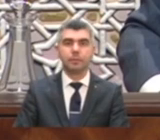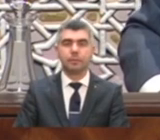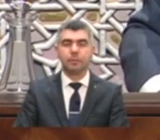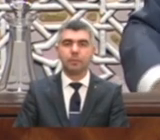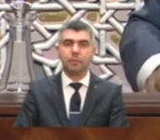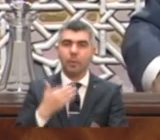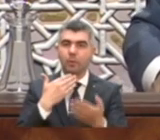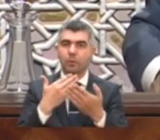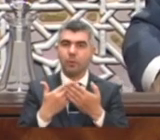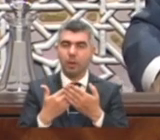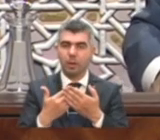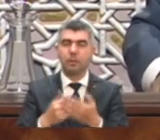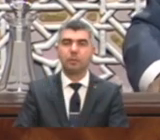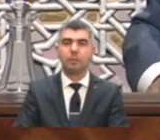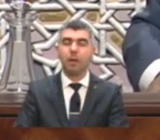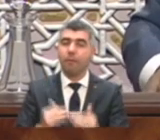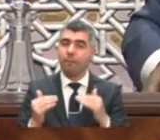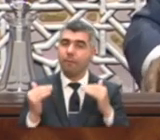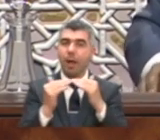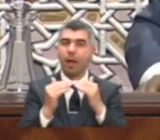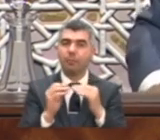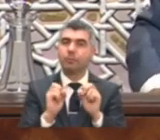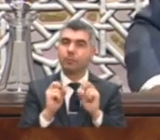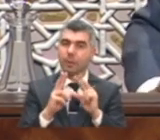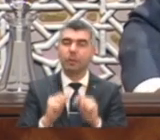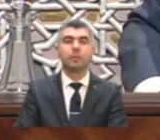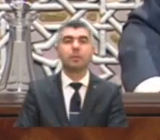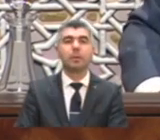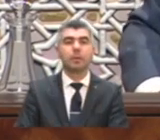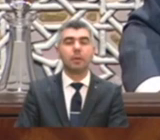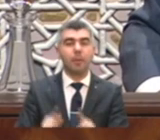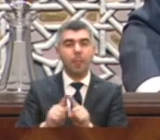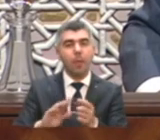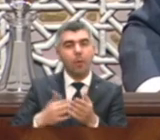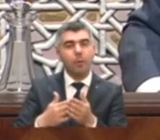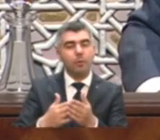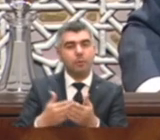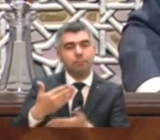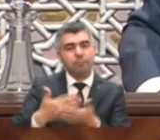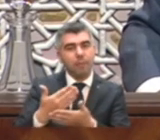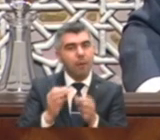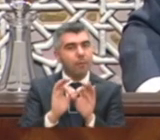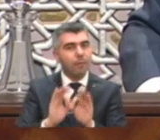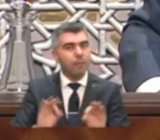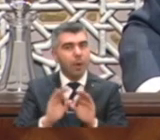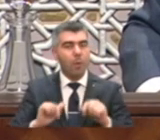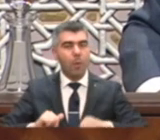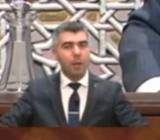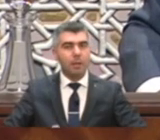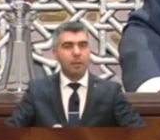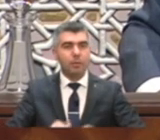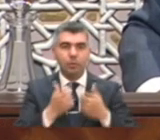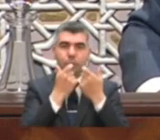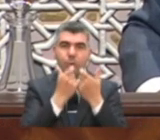شكرا سادة النواب، وانا متفقه معكم كليا. هو المعطيات اللي ناقصين احنا لحد الساعه في الوزاره هو هذا التشخيص على